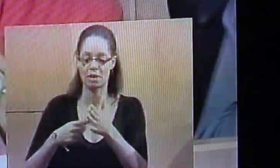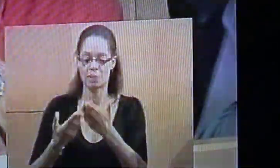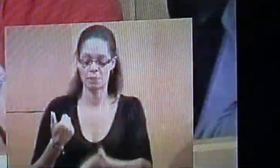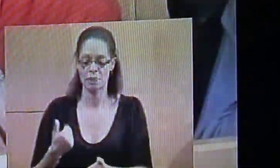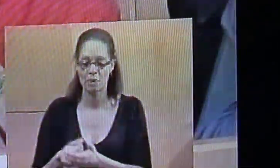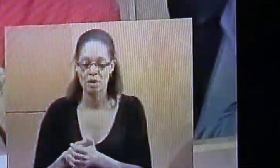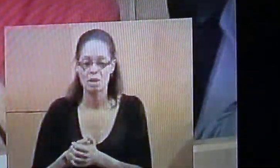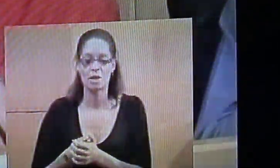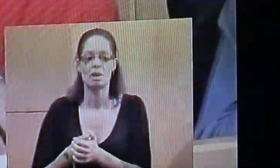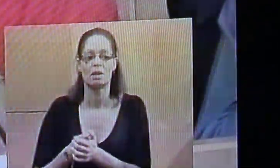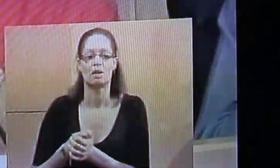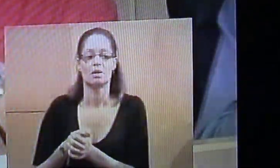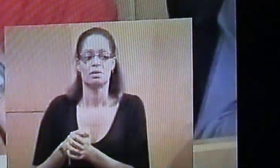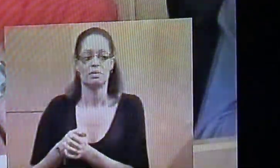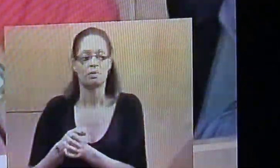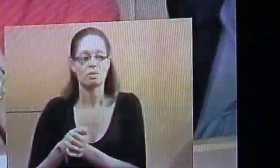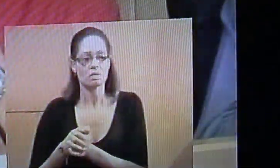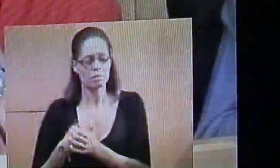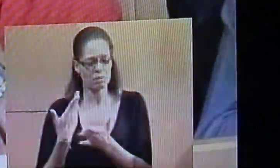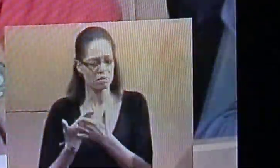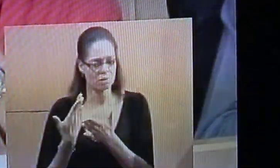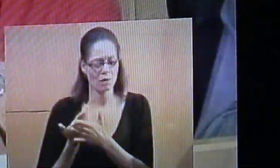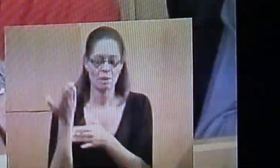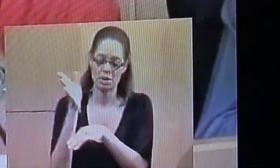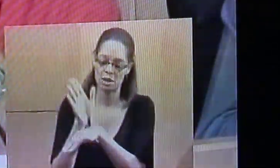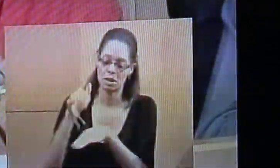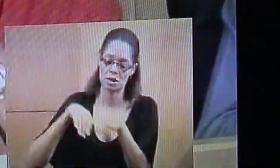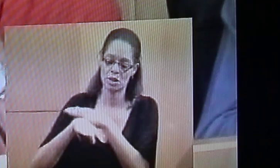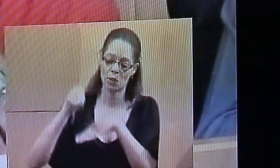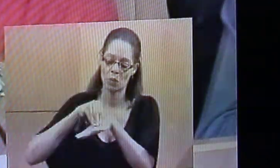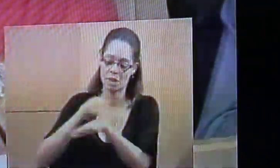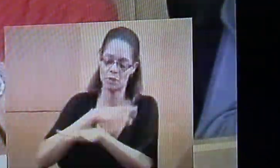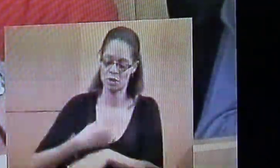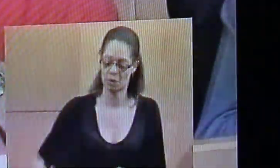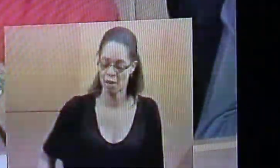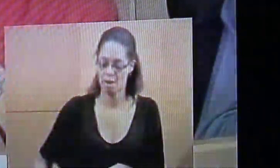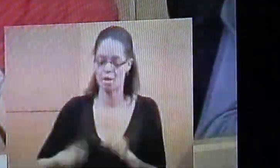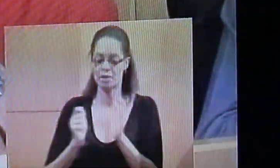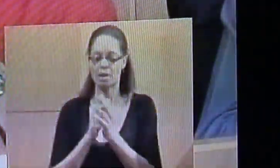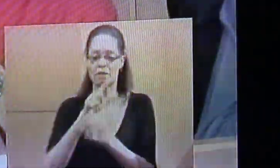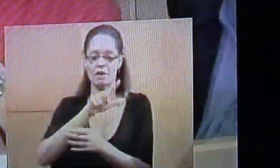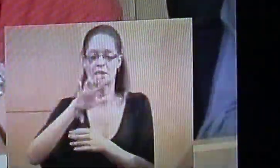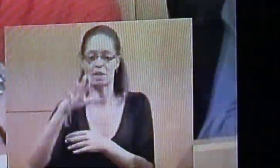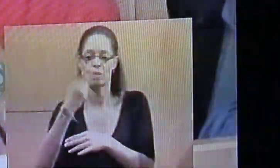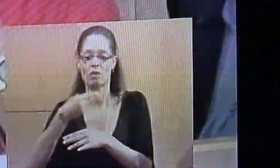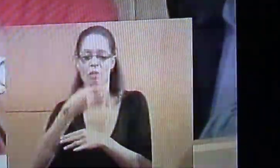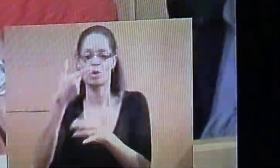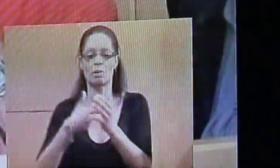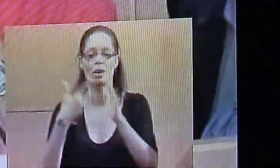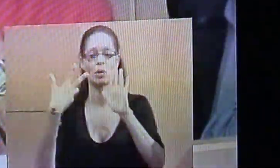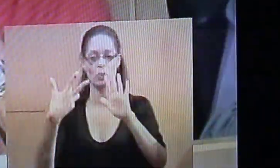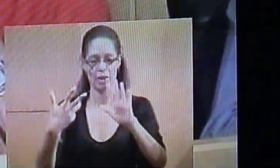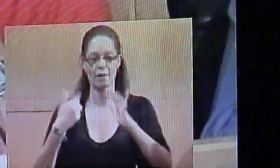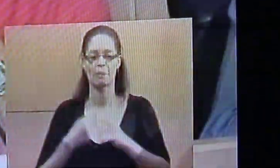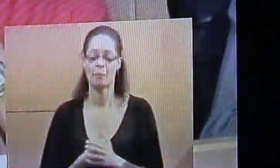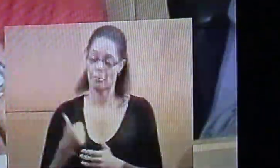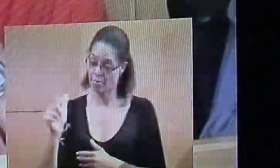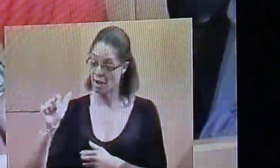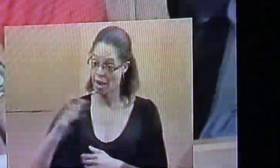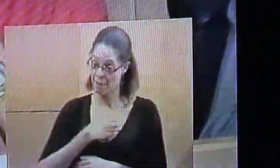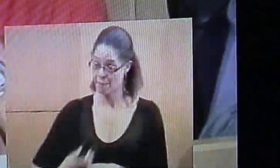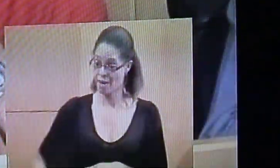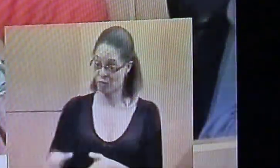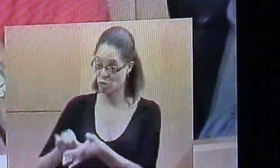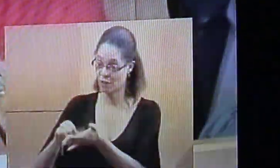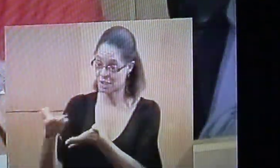Profil d'extinction de la dette qui a été présenté au conseil municipal du 25 novembre 2008. Vous étiez encore maire de